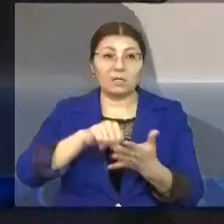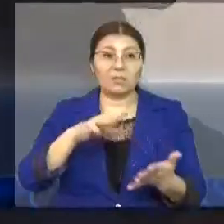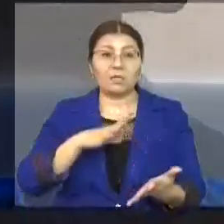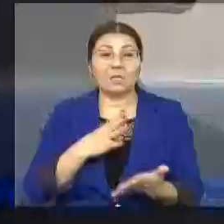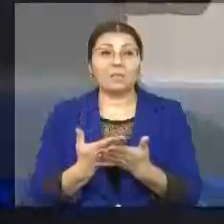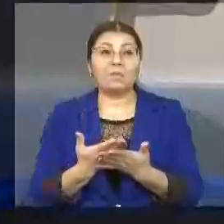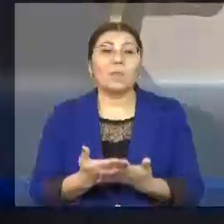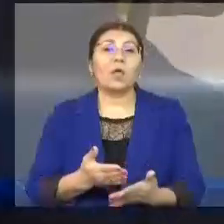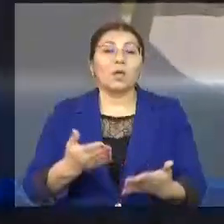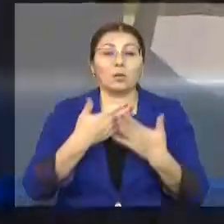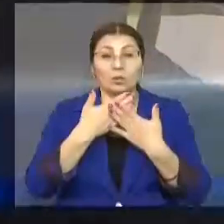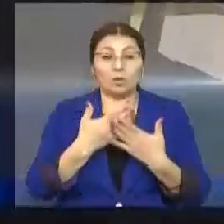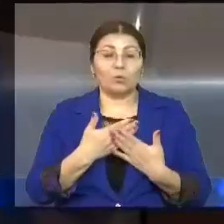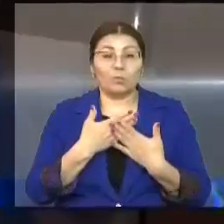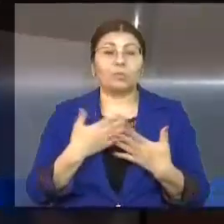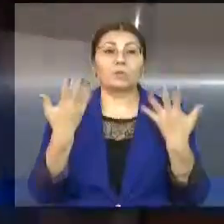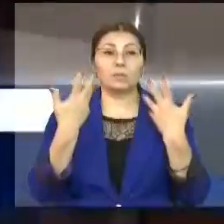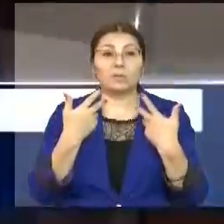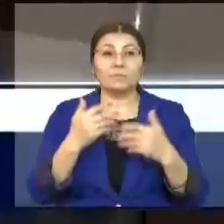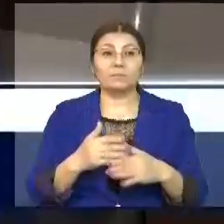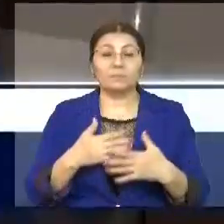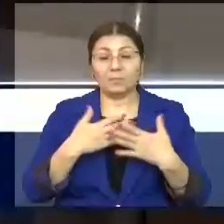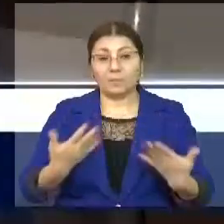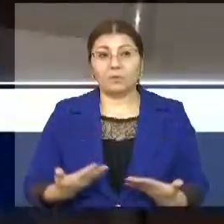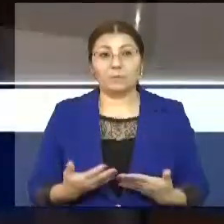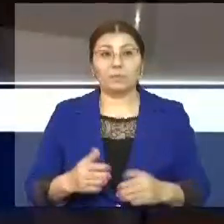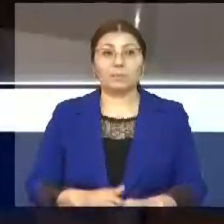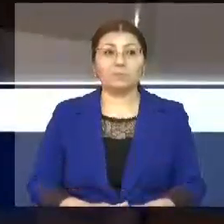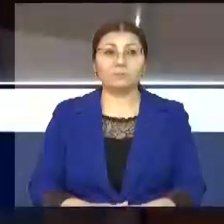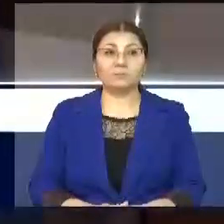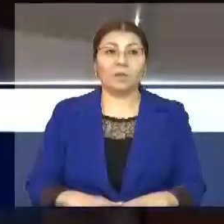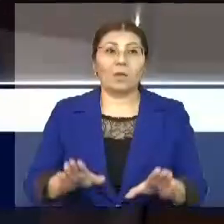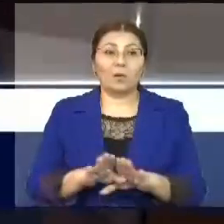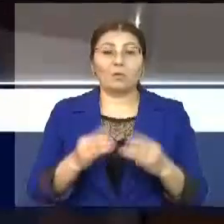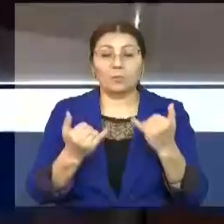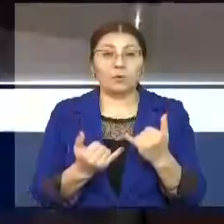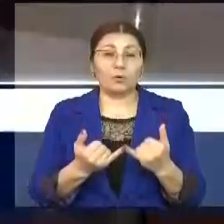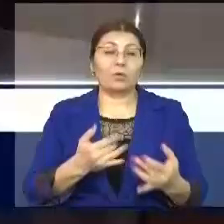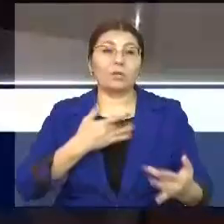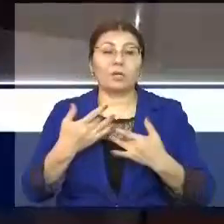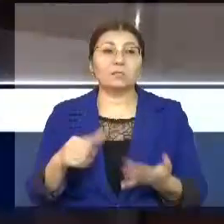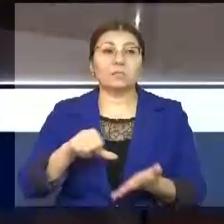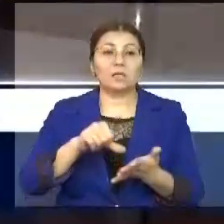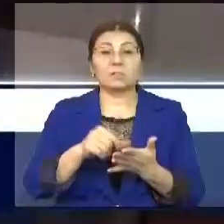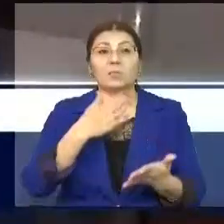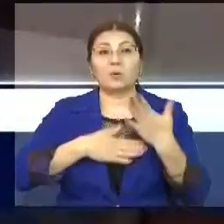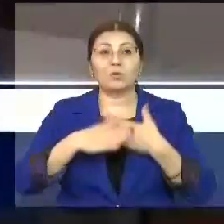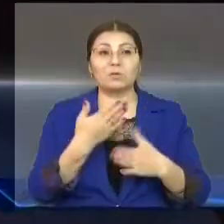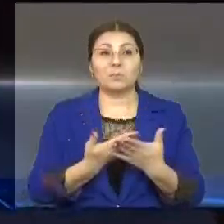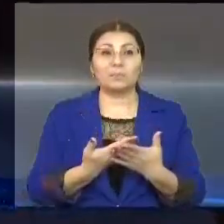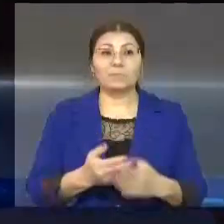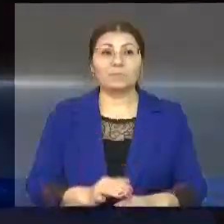шабыттандырады, өмірге деген құлшынысын нығайтады. Ақтөбе менің шексіз өнерім атты ірі фестивальға қатысасын дейміз. Мен осы жақта ән